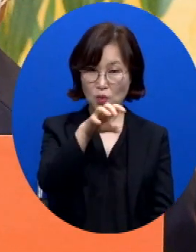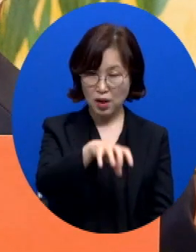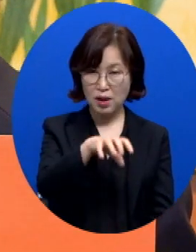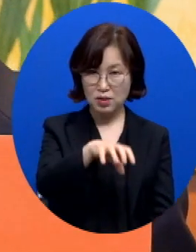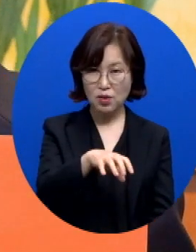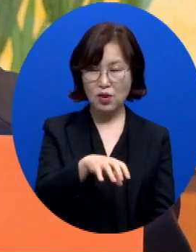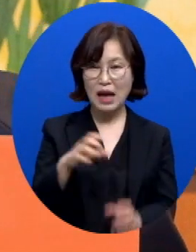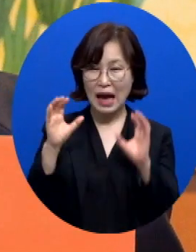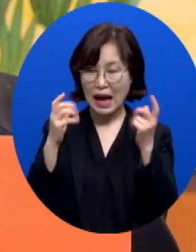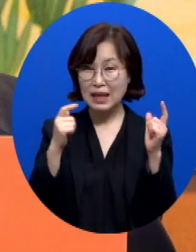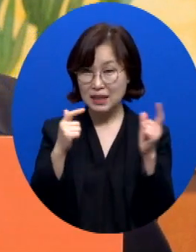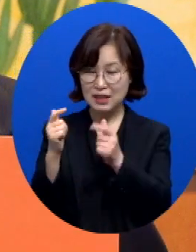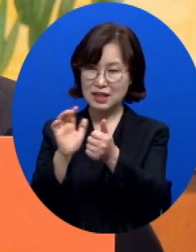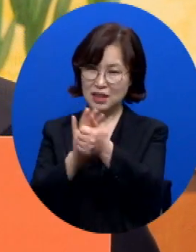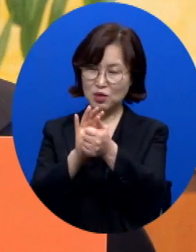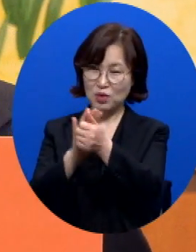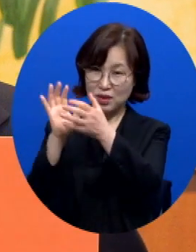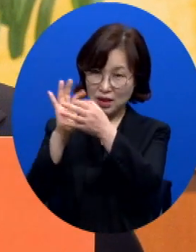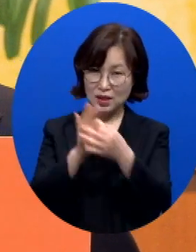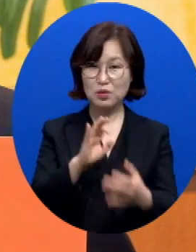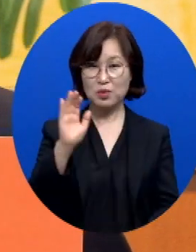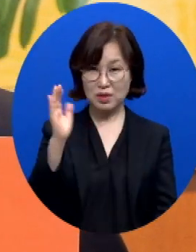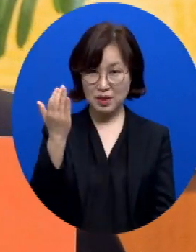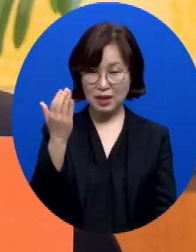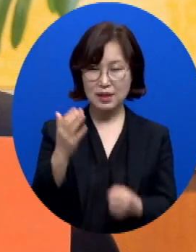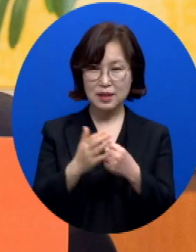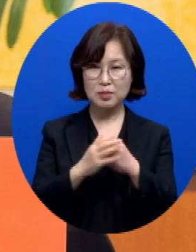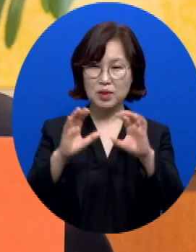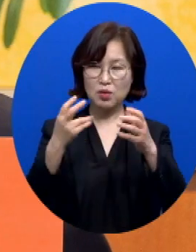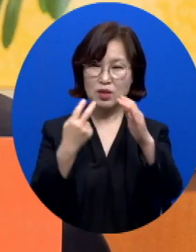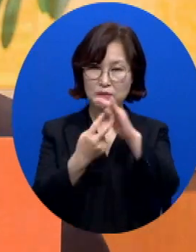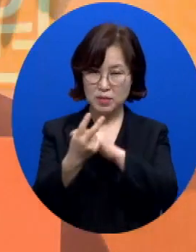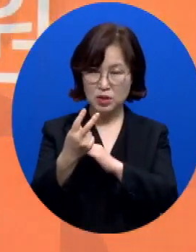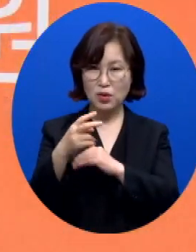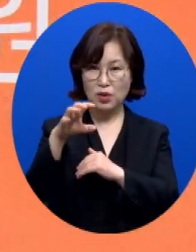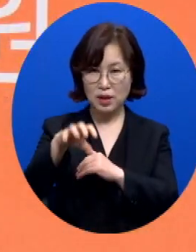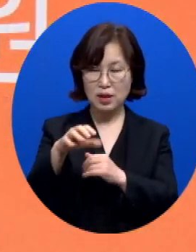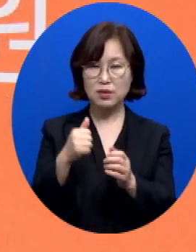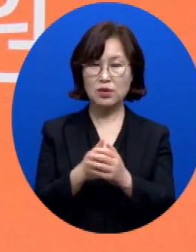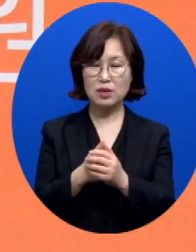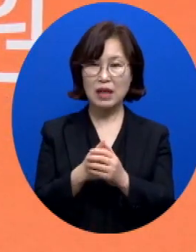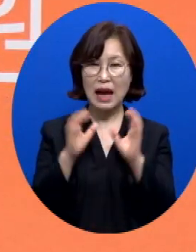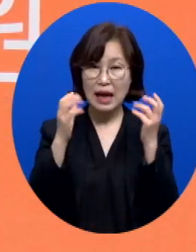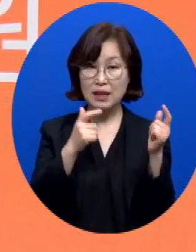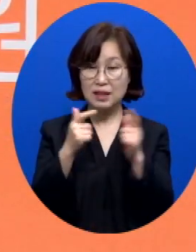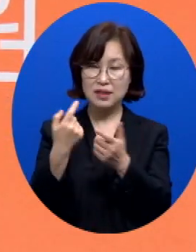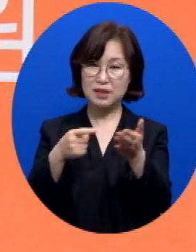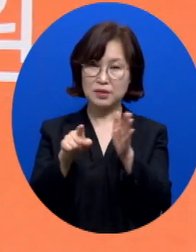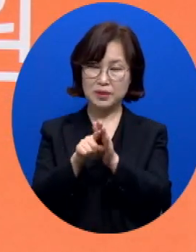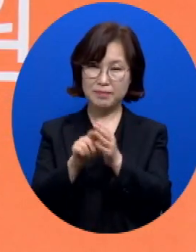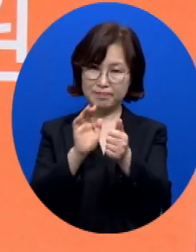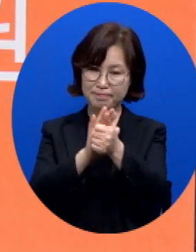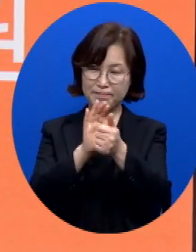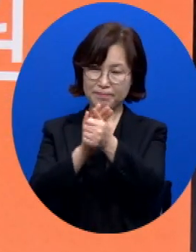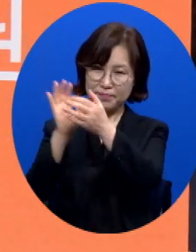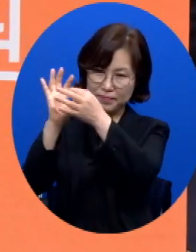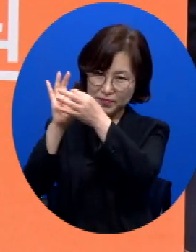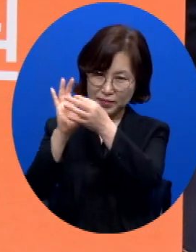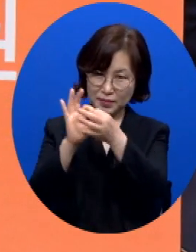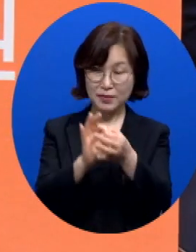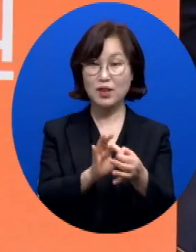관심을 아끼지 않았다 며 월드비전은 앞으로도 시 귀 질환으로 고통받는 아이들을 위해 지원 사업을 펼치겠다 고